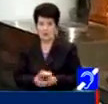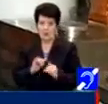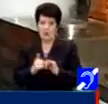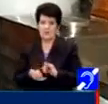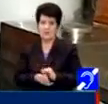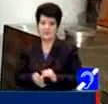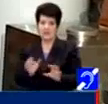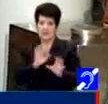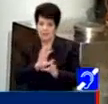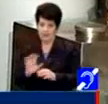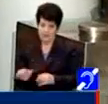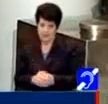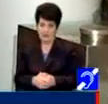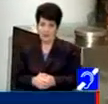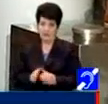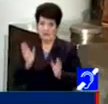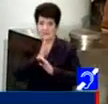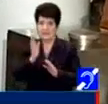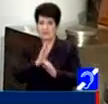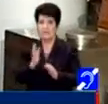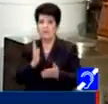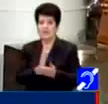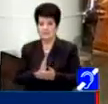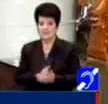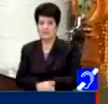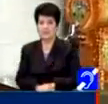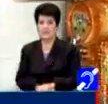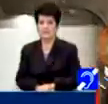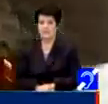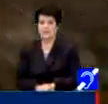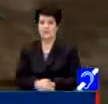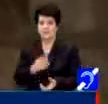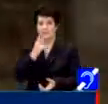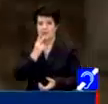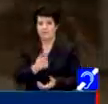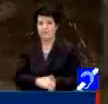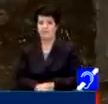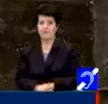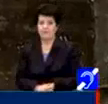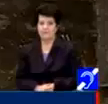condițiile de păstrare, ce ține de căile de ventilare. Se vede că